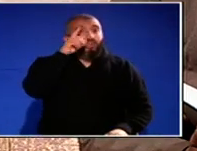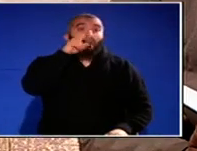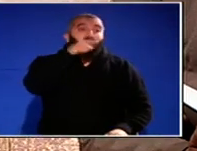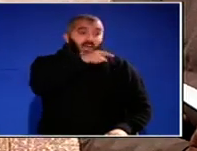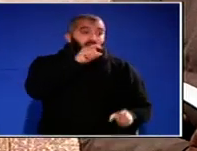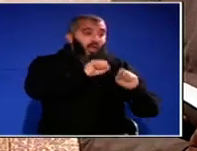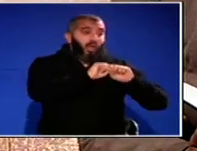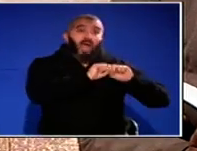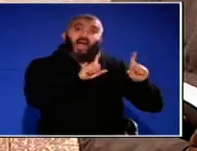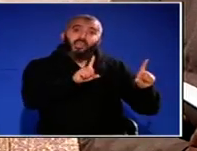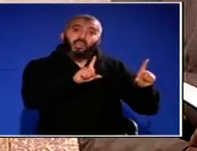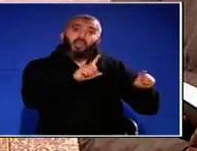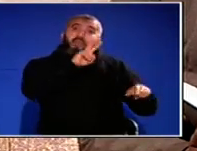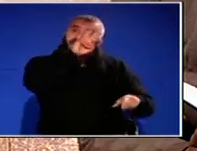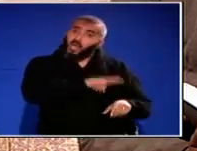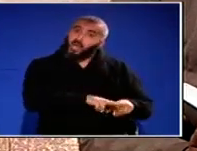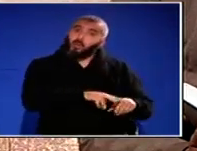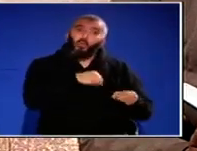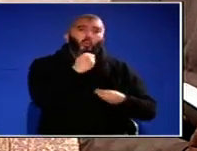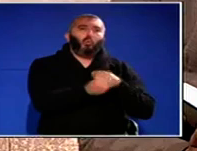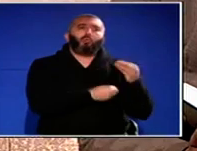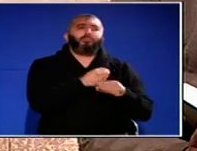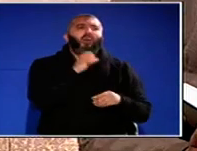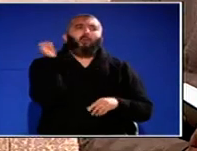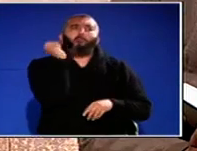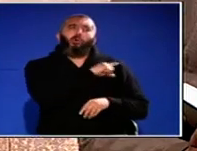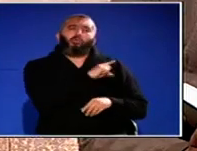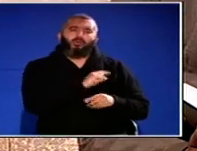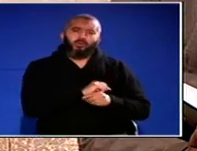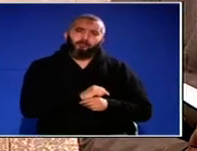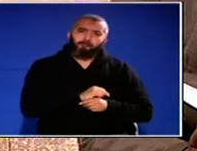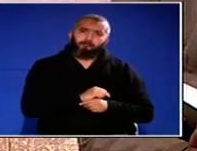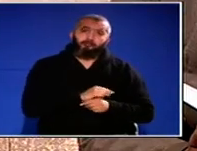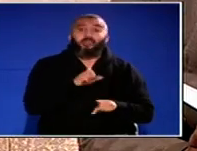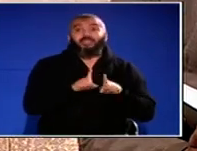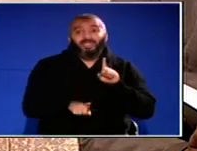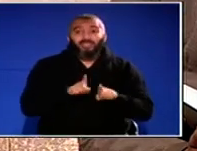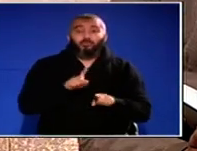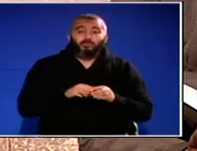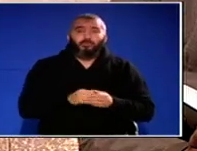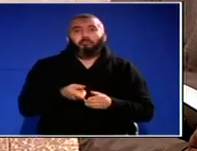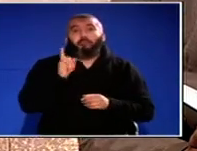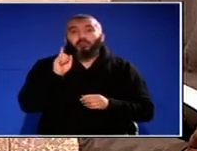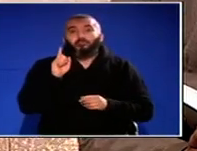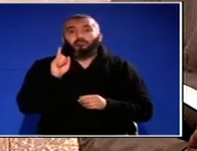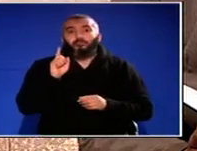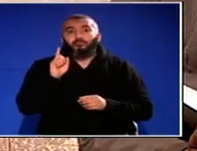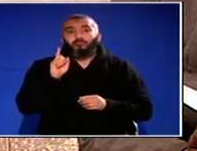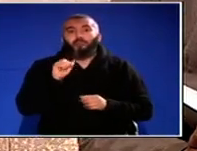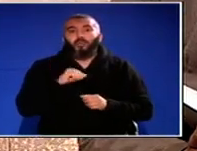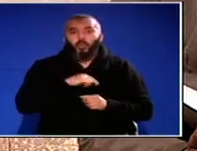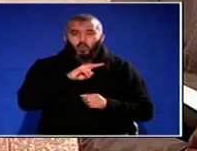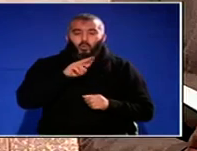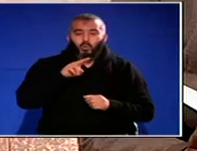والسلام. قد يأتي الحديث ولا يكون صحيحا أو يكون ضعيفا وغير ذلك، هذا الأمر الأول. ولكن احنا سنقول